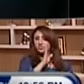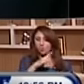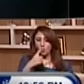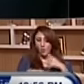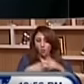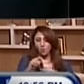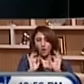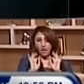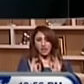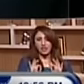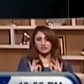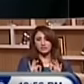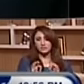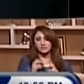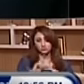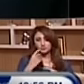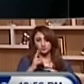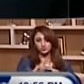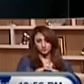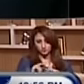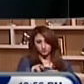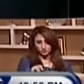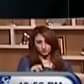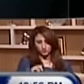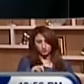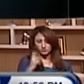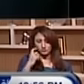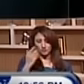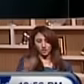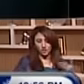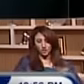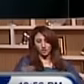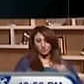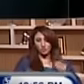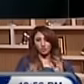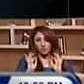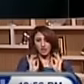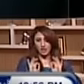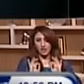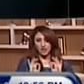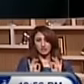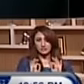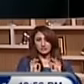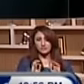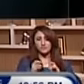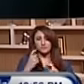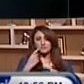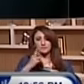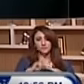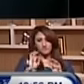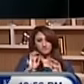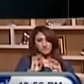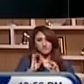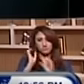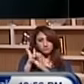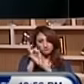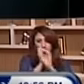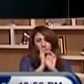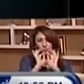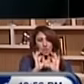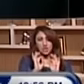شغالين فيه. اما النموذج اللي بتكلم مع حضرتك فيه، اداره اللي انا بتشرف ان انا فيها،